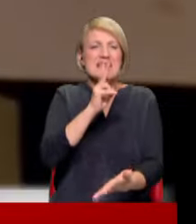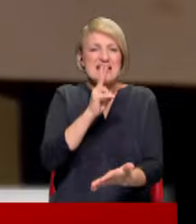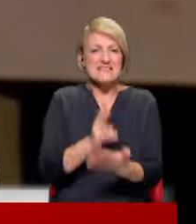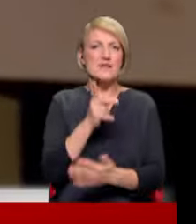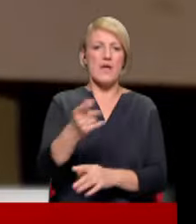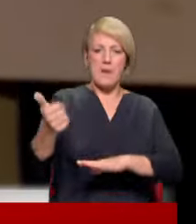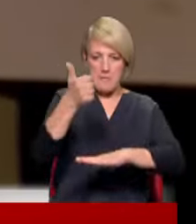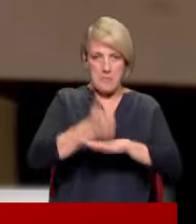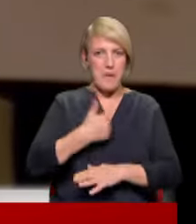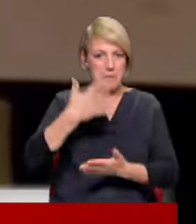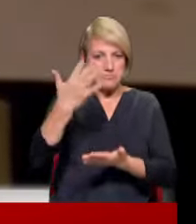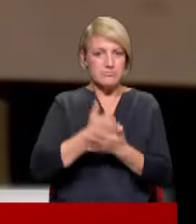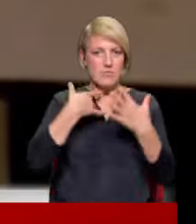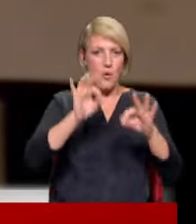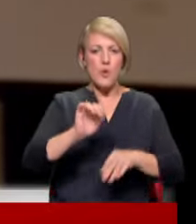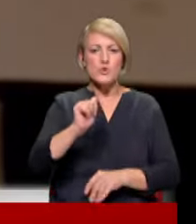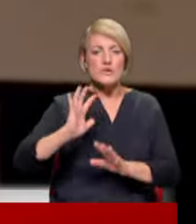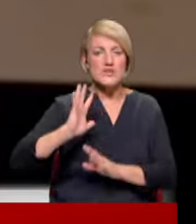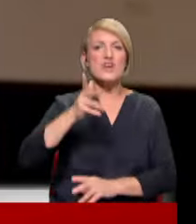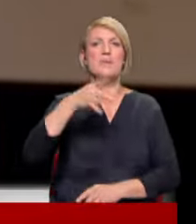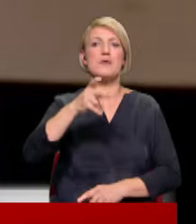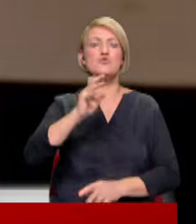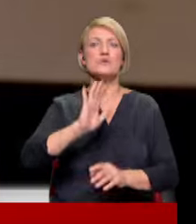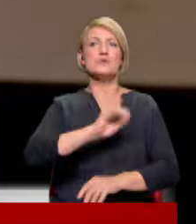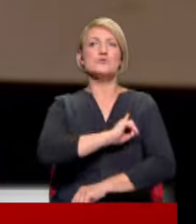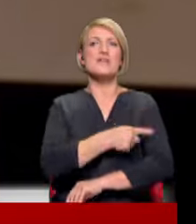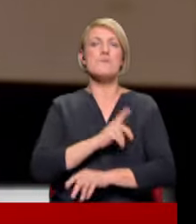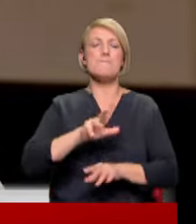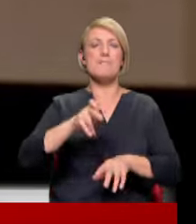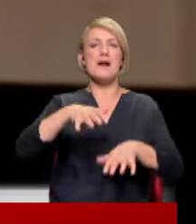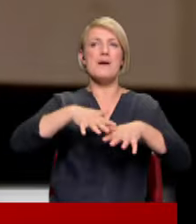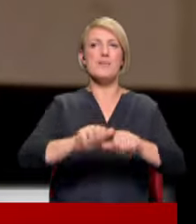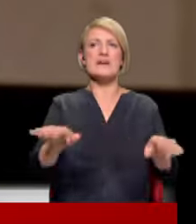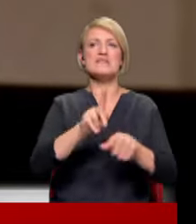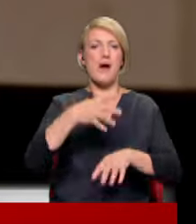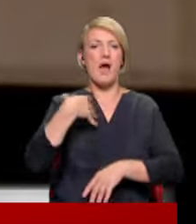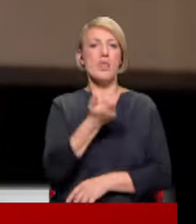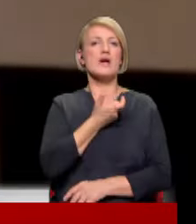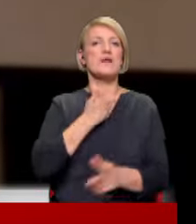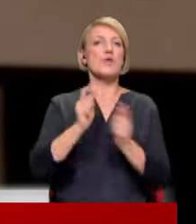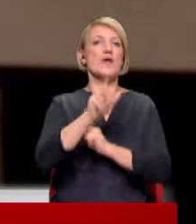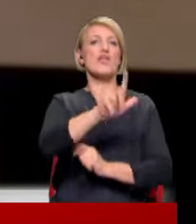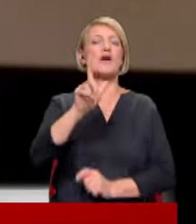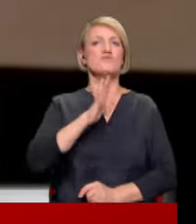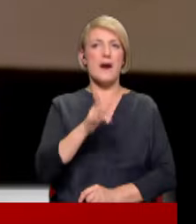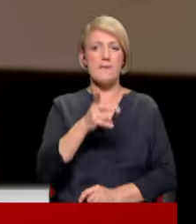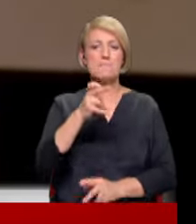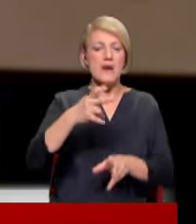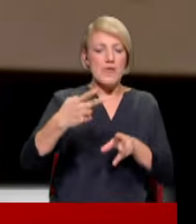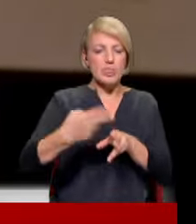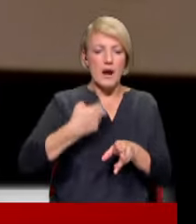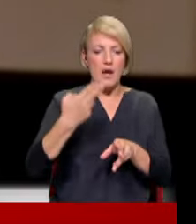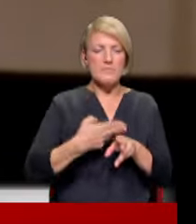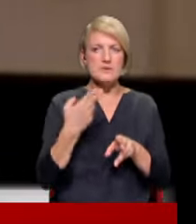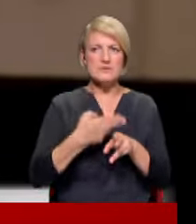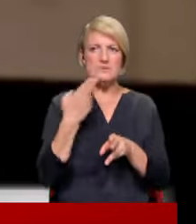iktidar olduğumuzda o gün geçemeyiz güçlendirilmiş parlamenter sisteme bir anayasa değişikliğine ihtiyaç var parlamento deneyimimizi koca